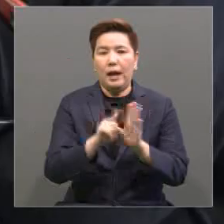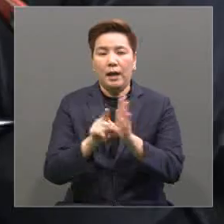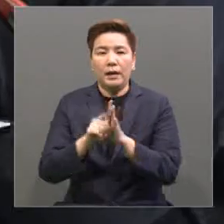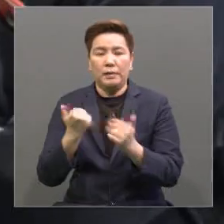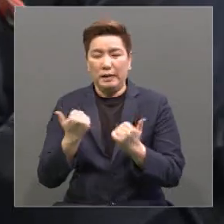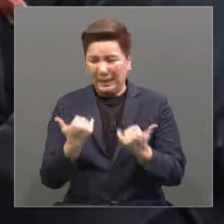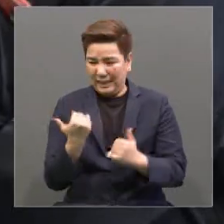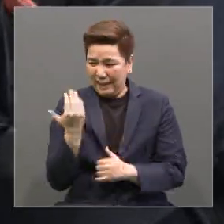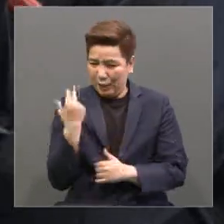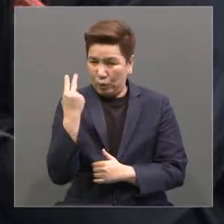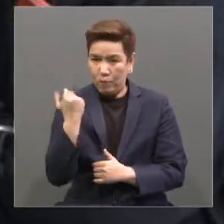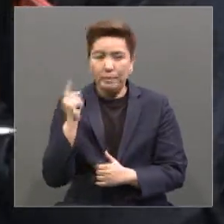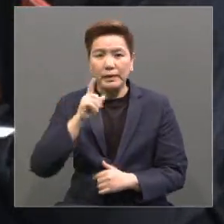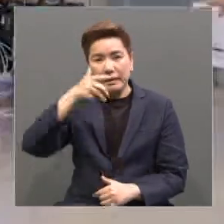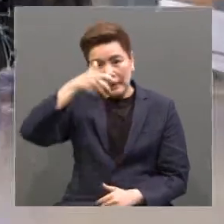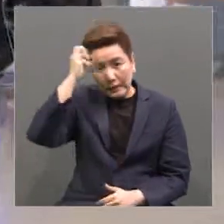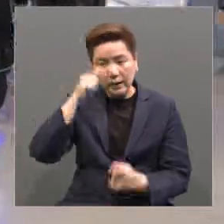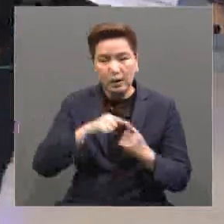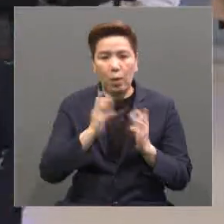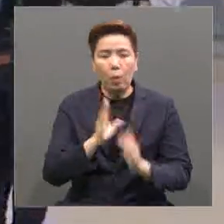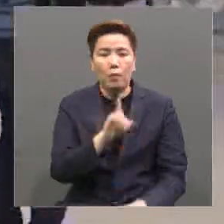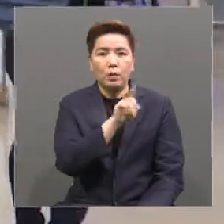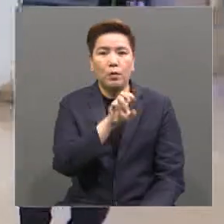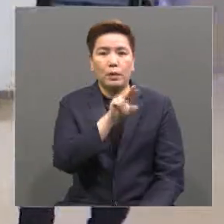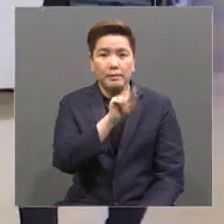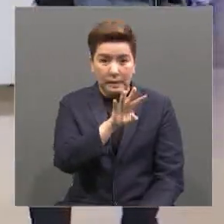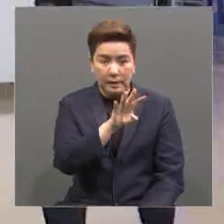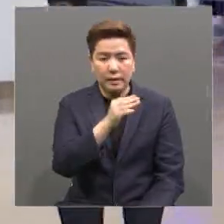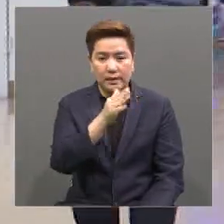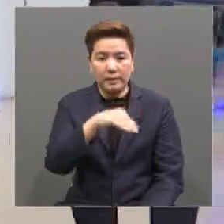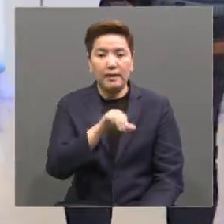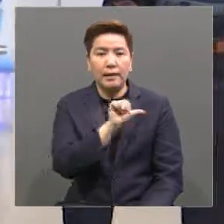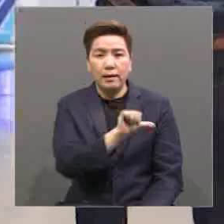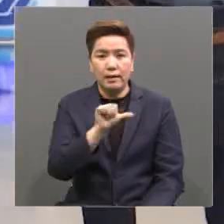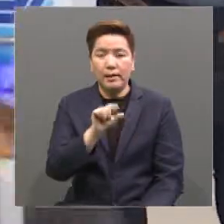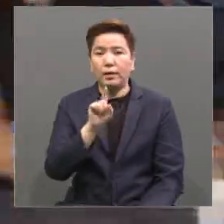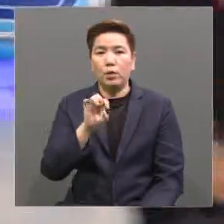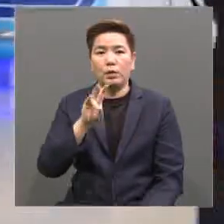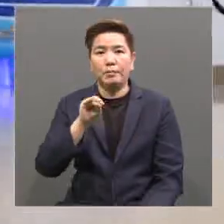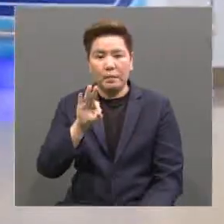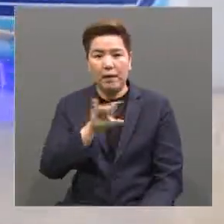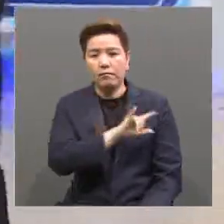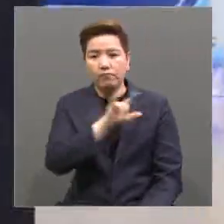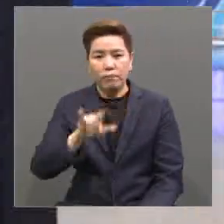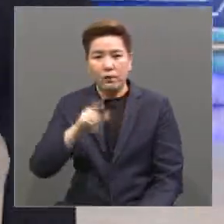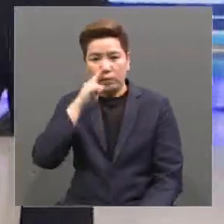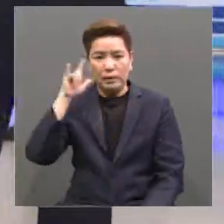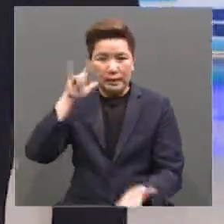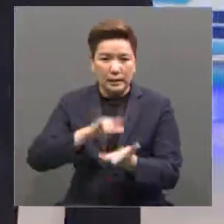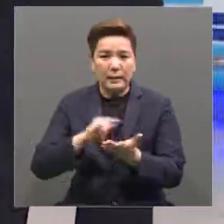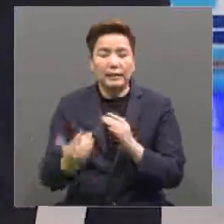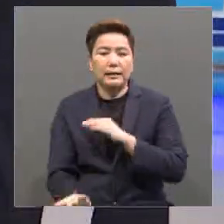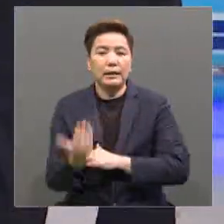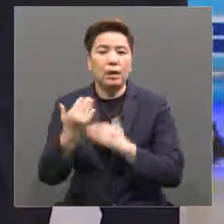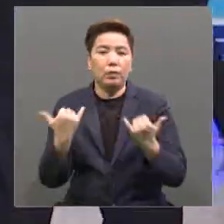2เที่ยวบินล่าสุดเป็นไอนแอร์นะขนมา 134คนแล้วก็มีแอร์เอเชียอีก 179คนนะเพิ่งบินมาถึงเช้า